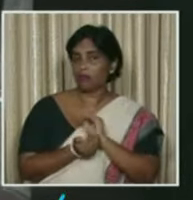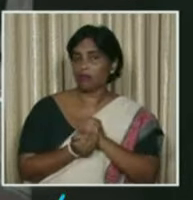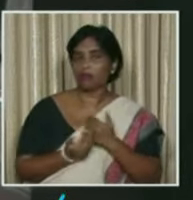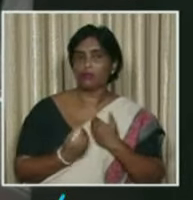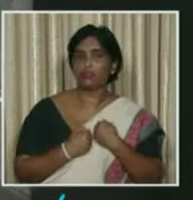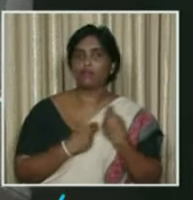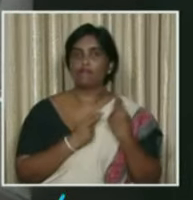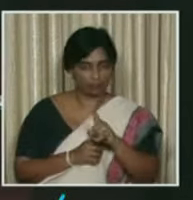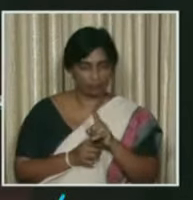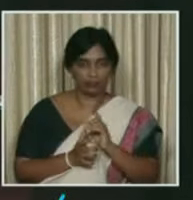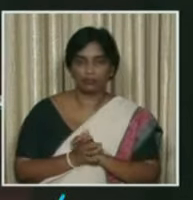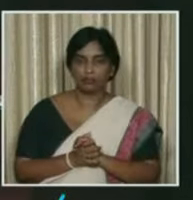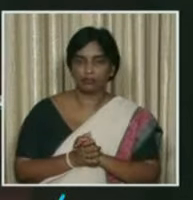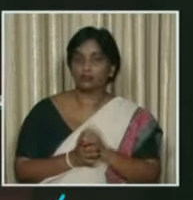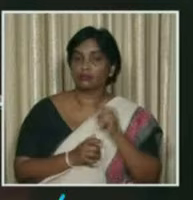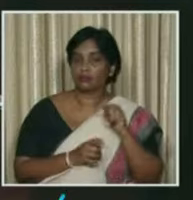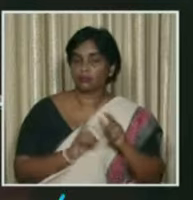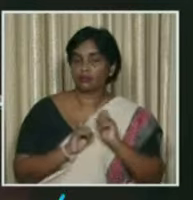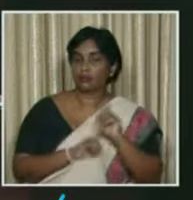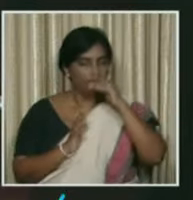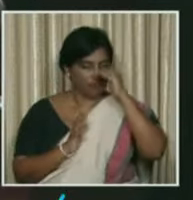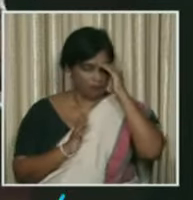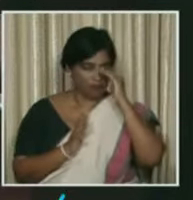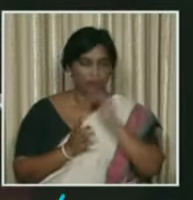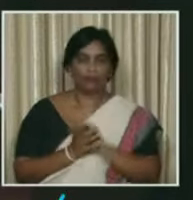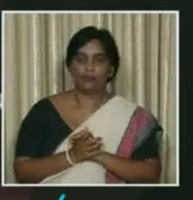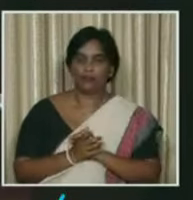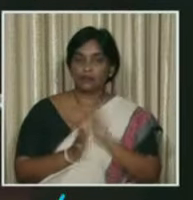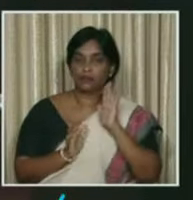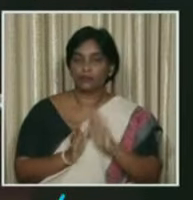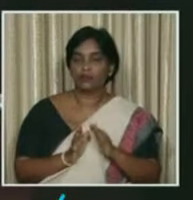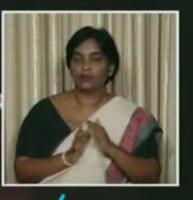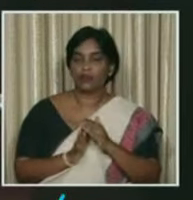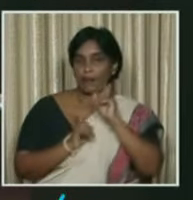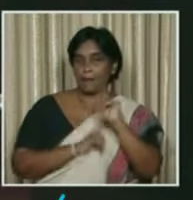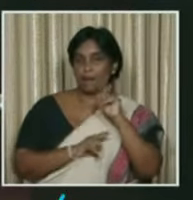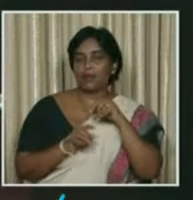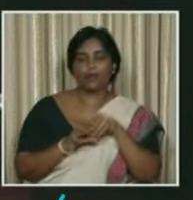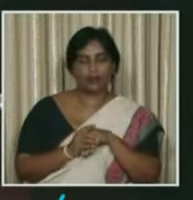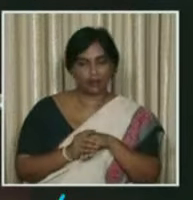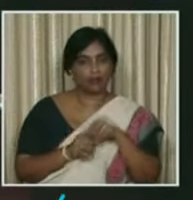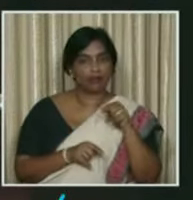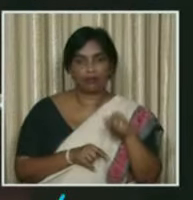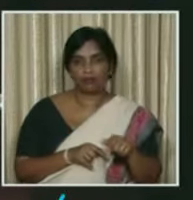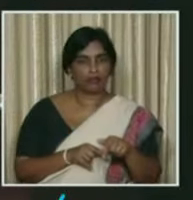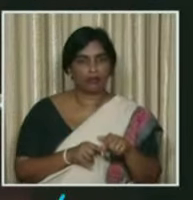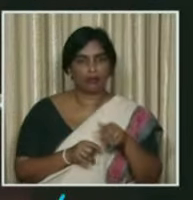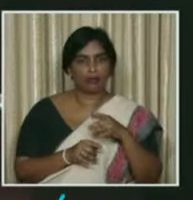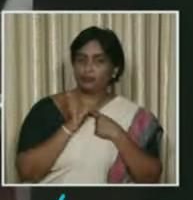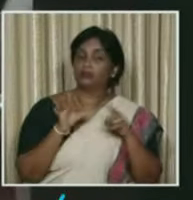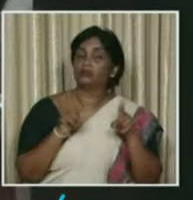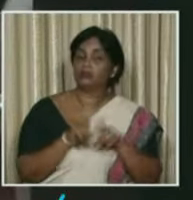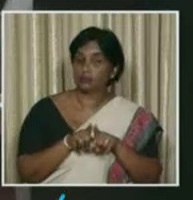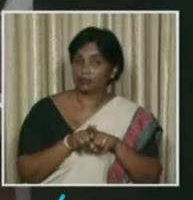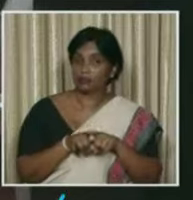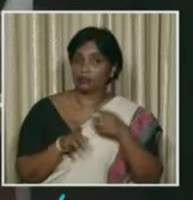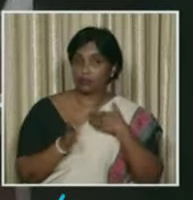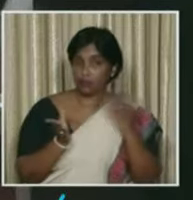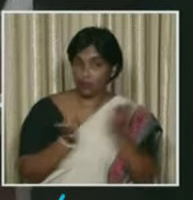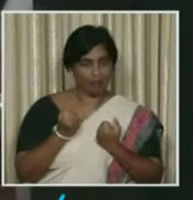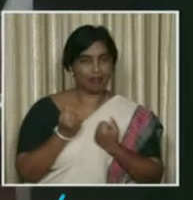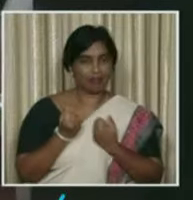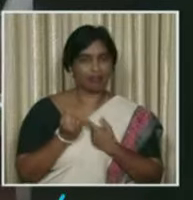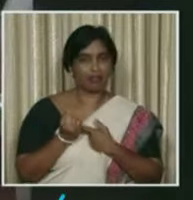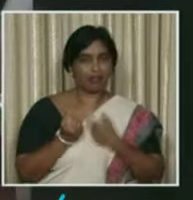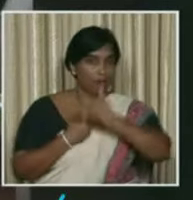කවුද වගකිව යුතු පුද්ගලයා මේ පාර්ලිමේන්තුව තුල තියෙන වෙස්මිනිස්ටර් සම්ප්‍රදාය මෙතන නැහැ මේ මැදමුලන සම්ප්‍රදාය ගේ අතේ තිබුණු ලිපි